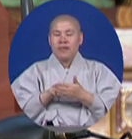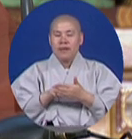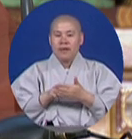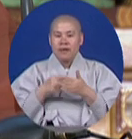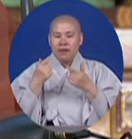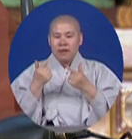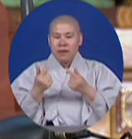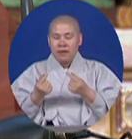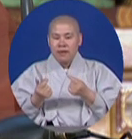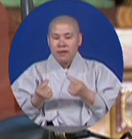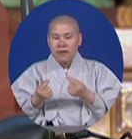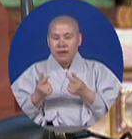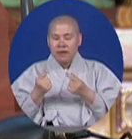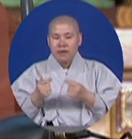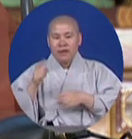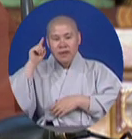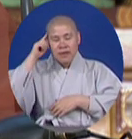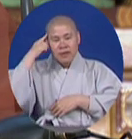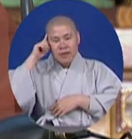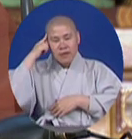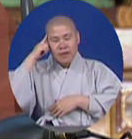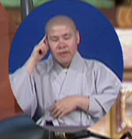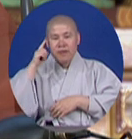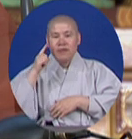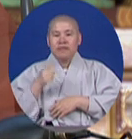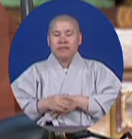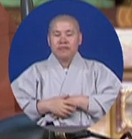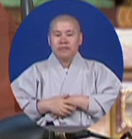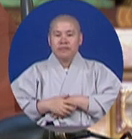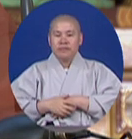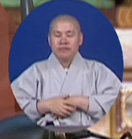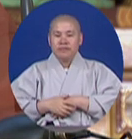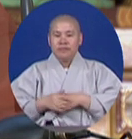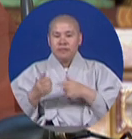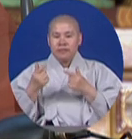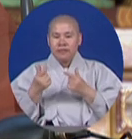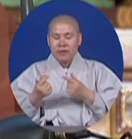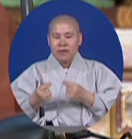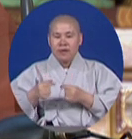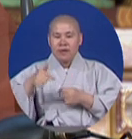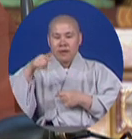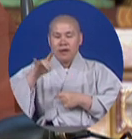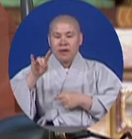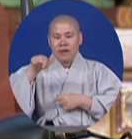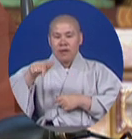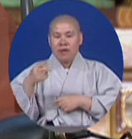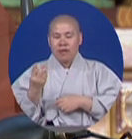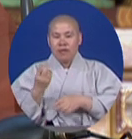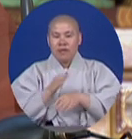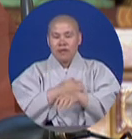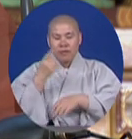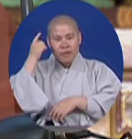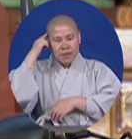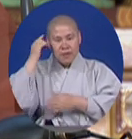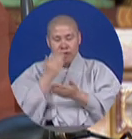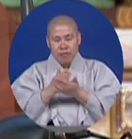이런 의식, 사량, 이런 거, 사량, 계교, 망상,